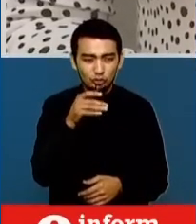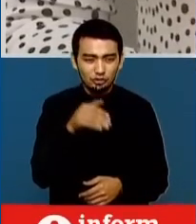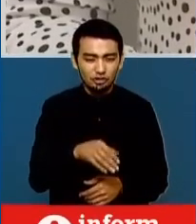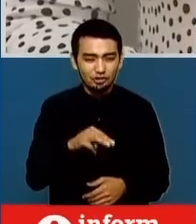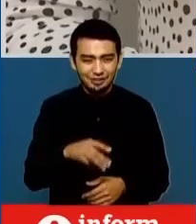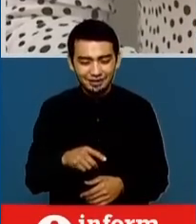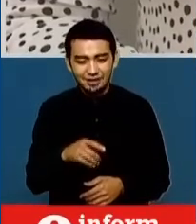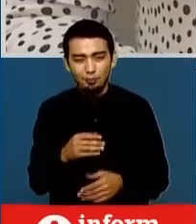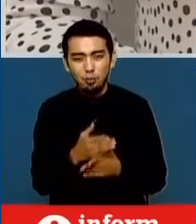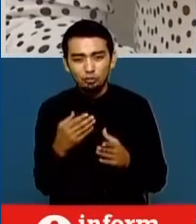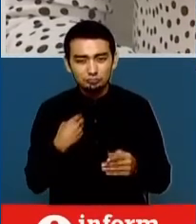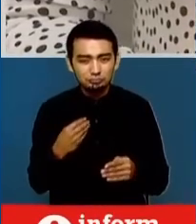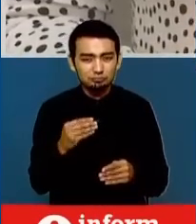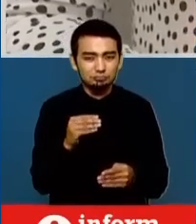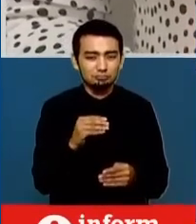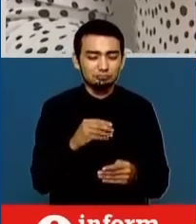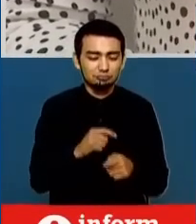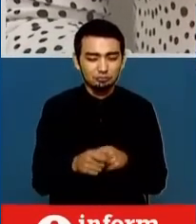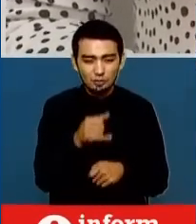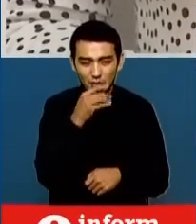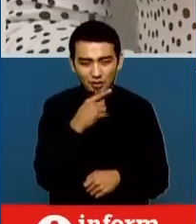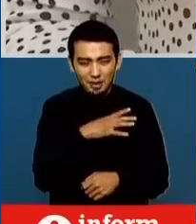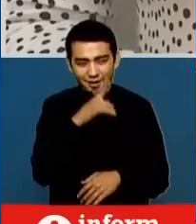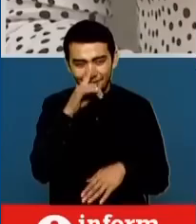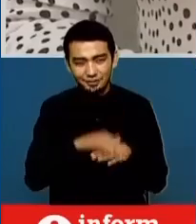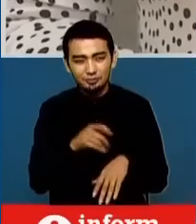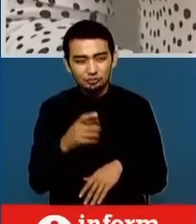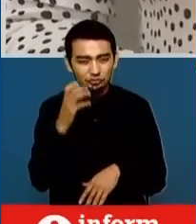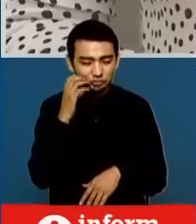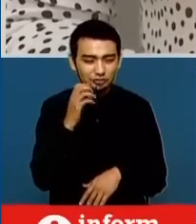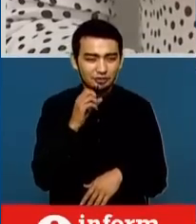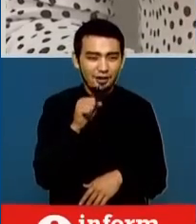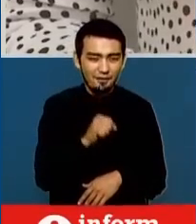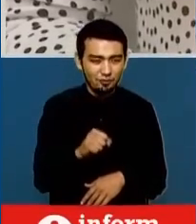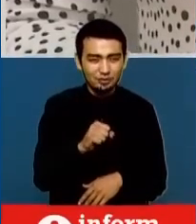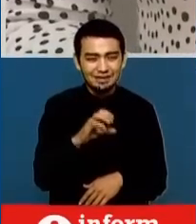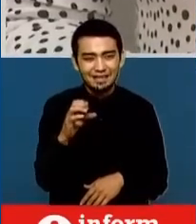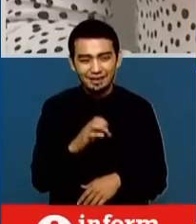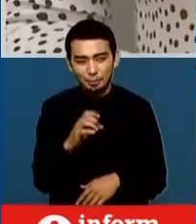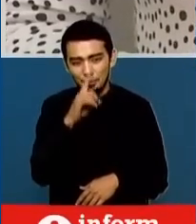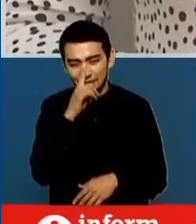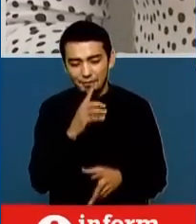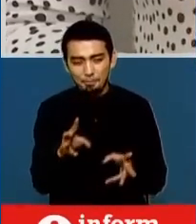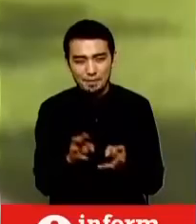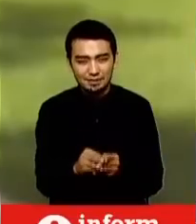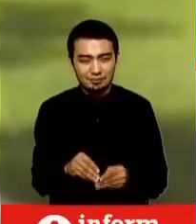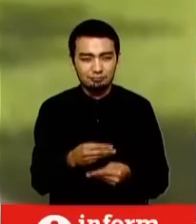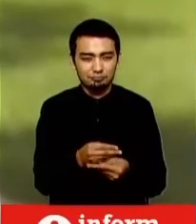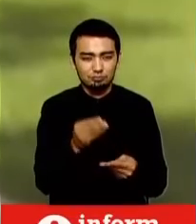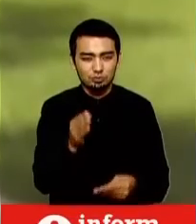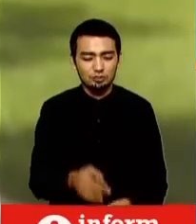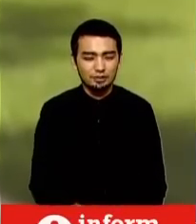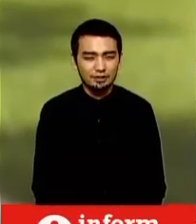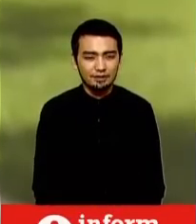теңгенің қазір құны қалмағанын алға тартады. Әкімдік өкілдері болса, тамыз бен қыркүйек жалақысы бірге беріледі дейді. Тамыз